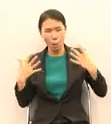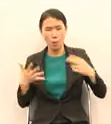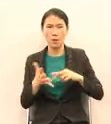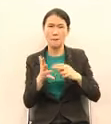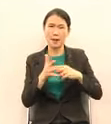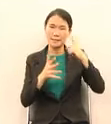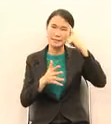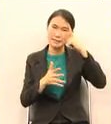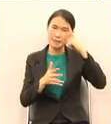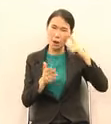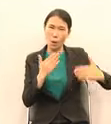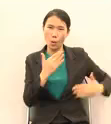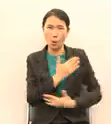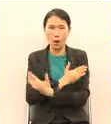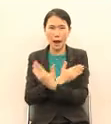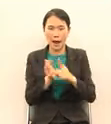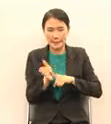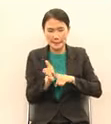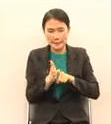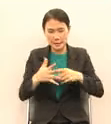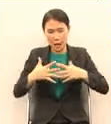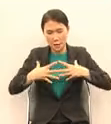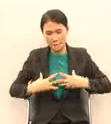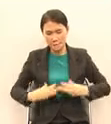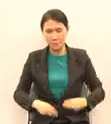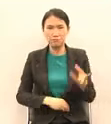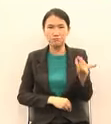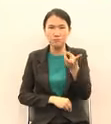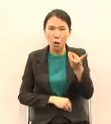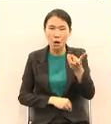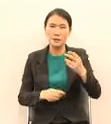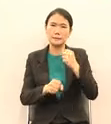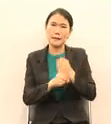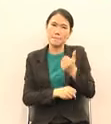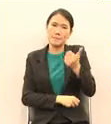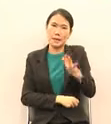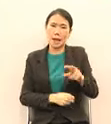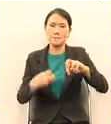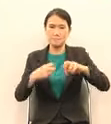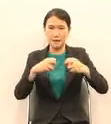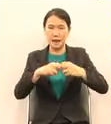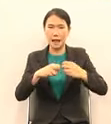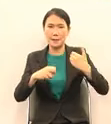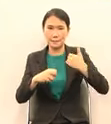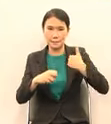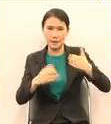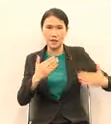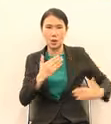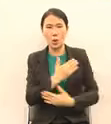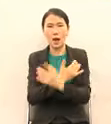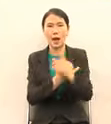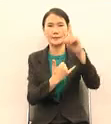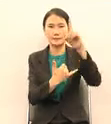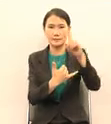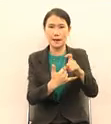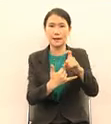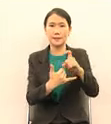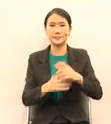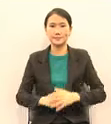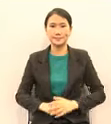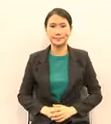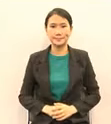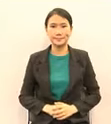เองขจับเชื้อโรคออกไปไม่ได้นะฮะอันนี้ทำเป็นเหตุให้เสียชีวิตนะ